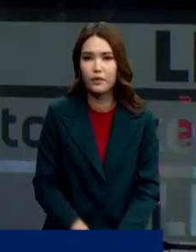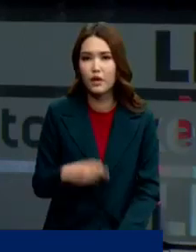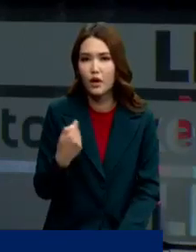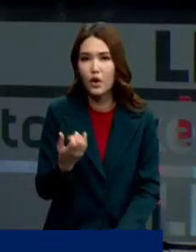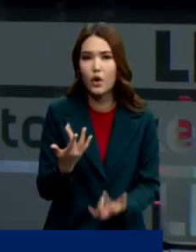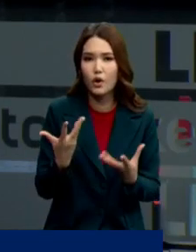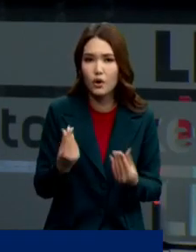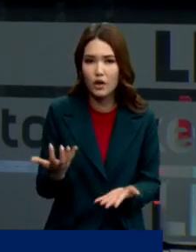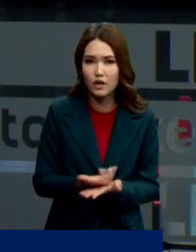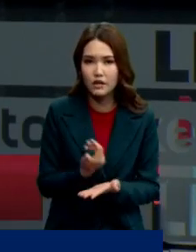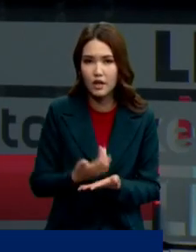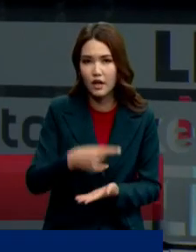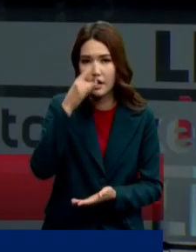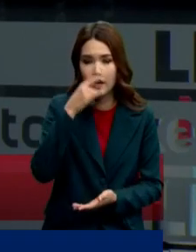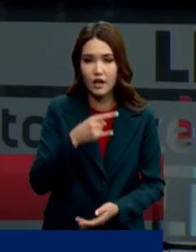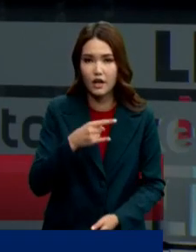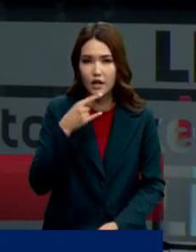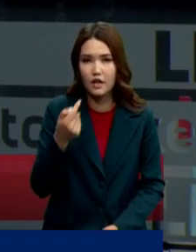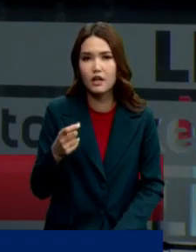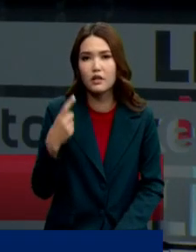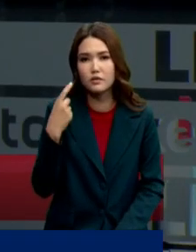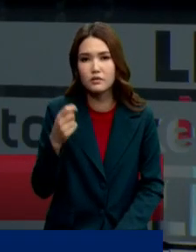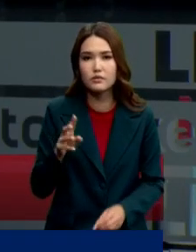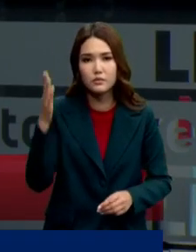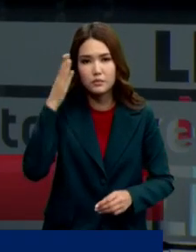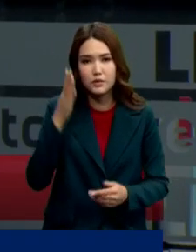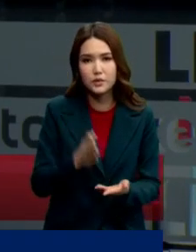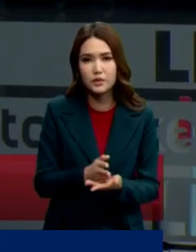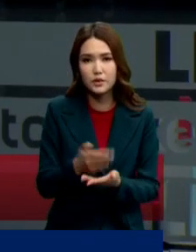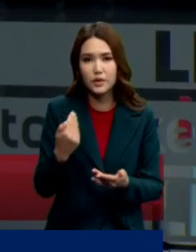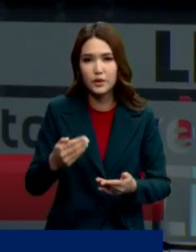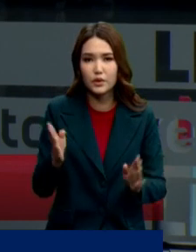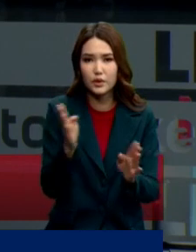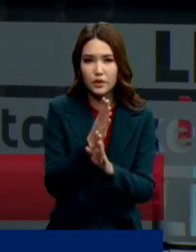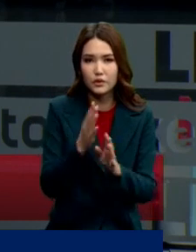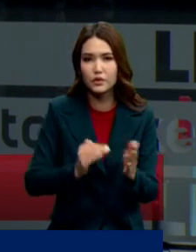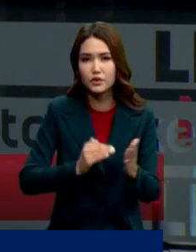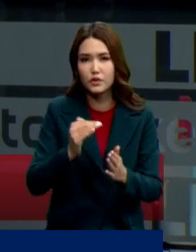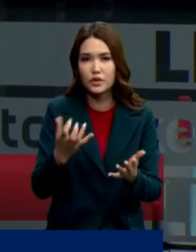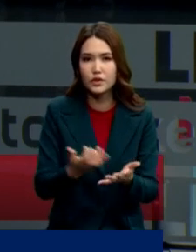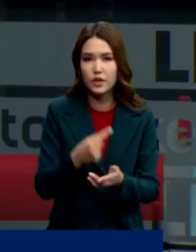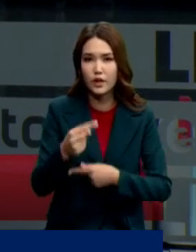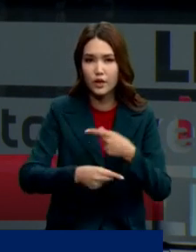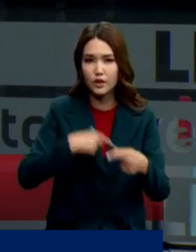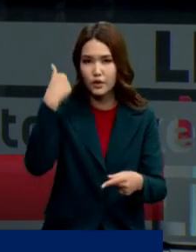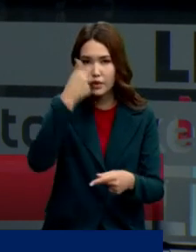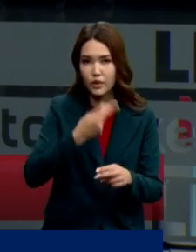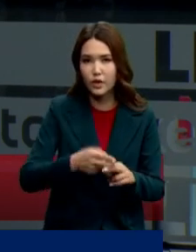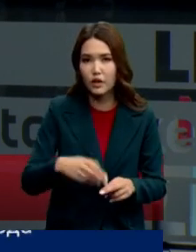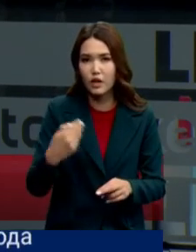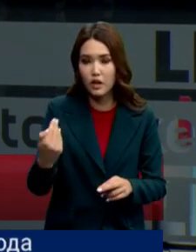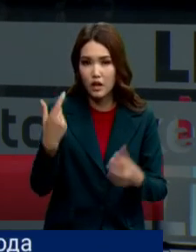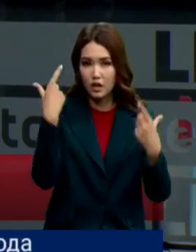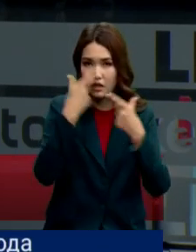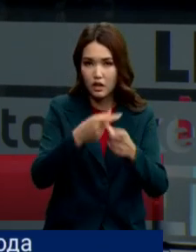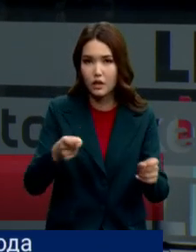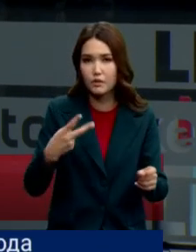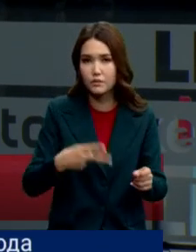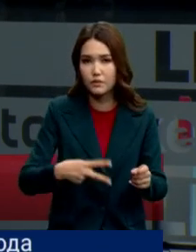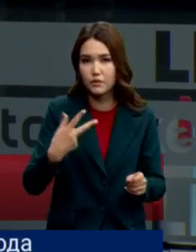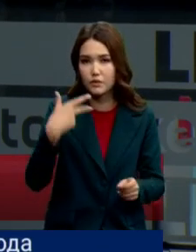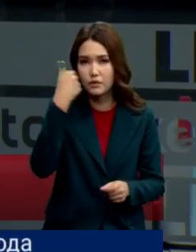А вот сколько будут зарабатывать казахстанцы, озвучил премьер-министр. Он прогнозирует рост зарплат в следующем году. По его данным, в